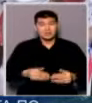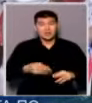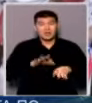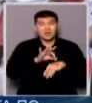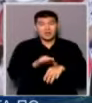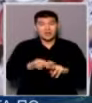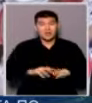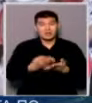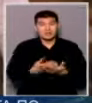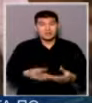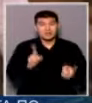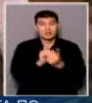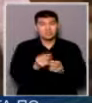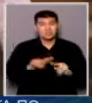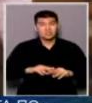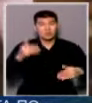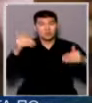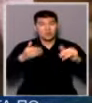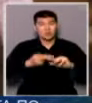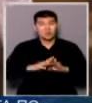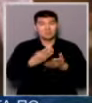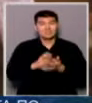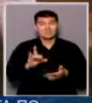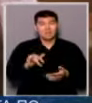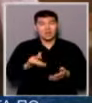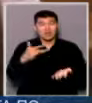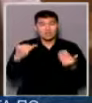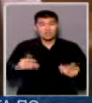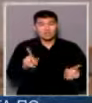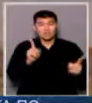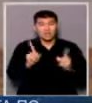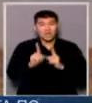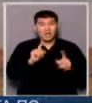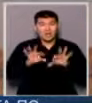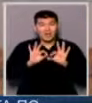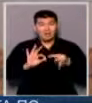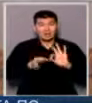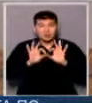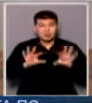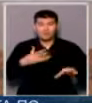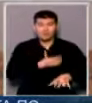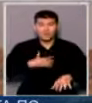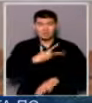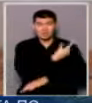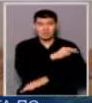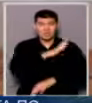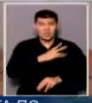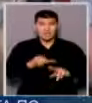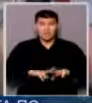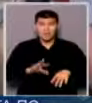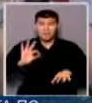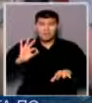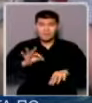специальная группа провела встречу с педагогами колледжа имени Саламата Мукашева в городе. Собравшимся подробно разъяснили важность вакцинации, условия и